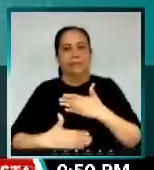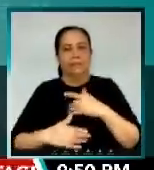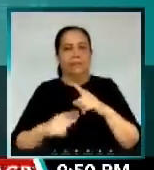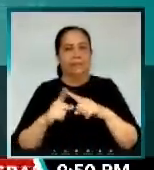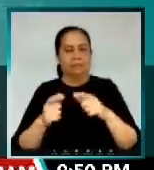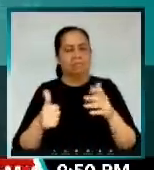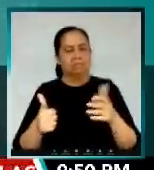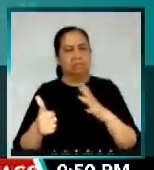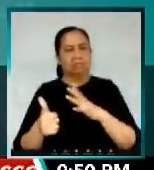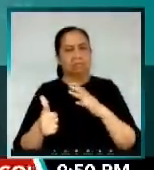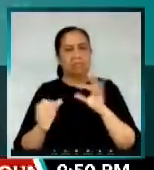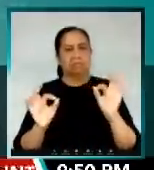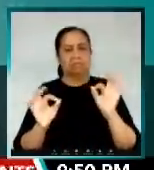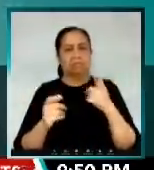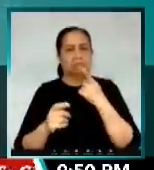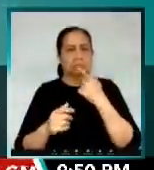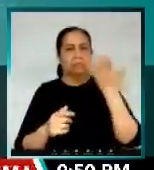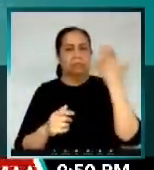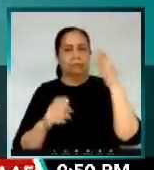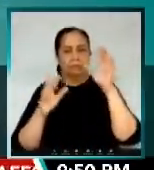daw ang lagay ng dating Pangulo.